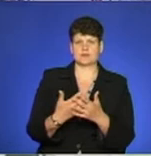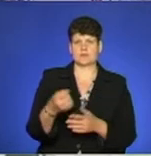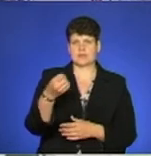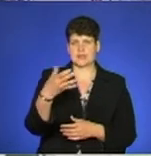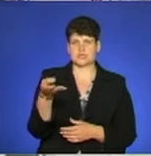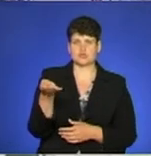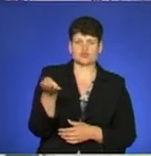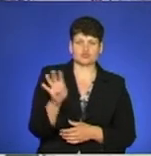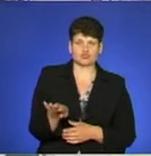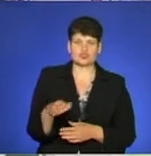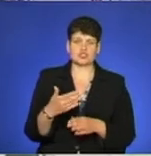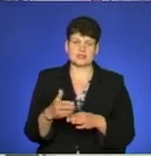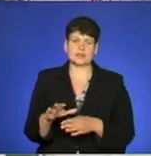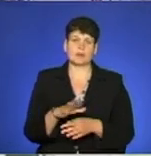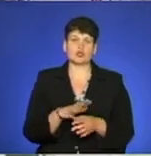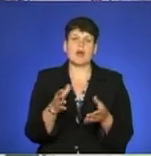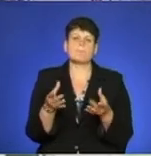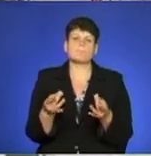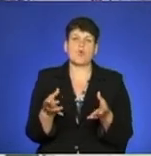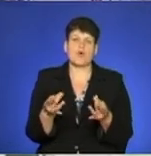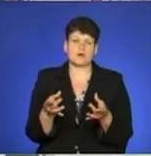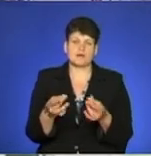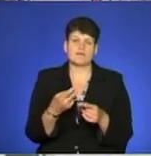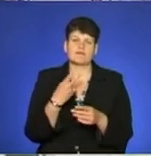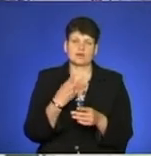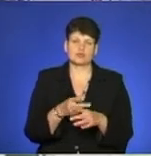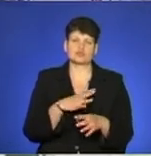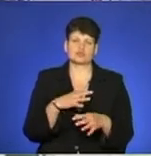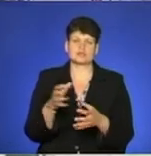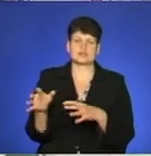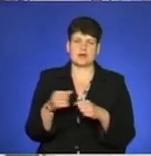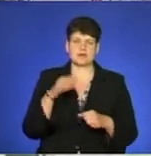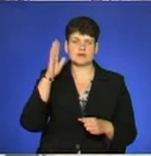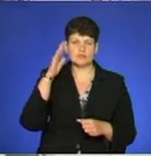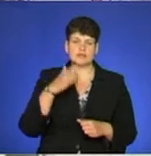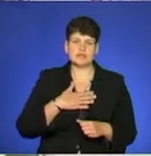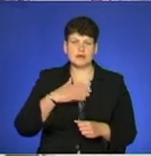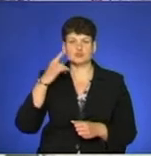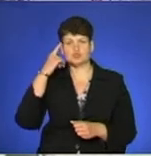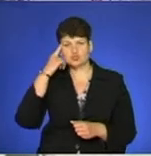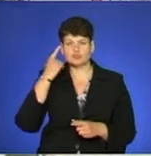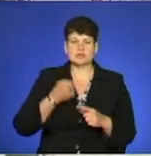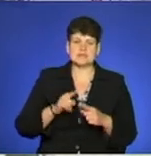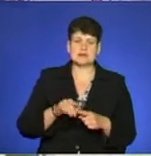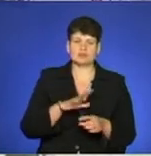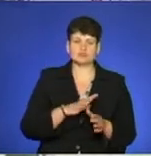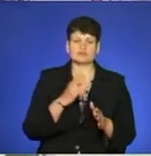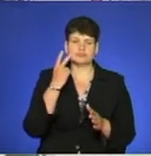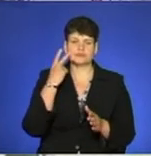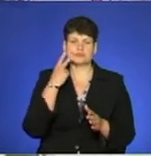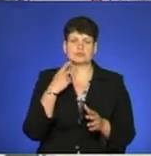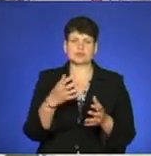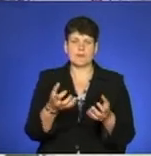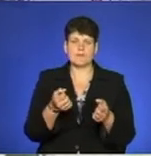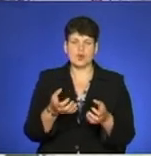штук. Частина з них були в мокрому стані, тобто нещодавно були зняті з води. Тобто, на нашу думку, це був систематичний промисел на